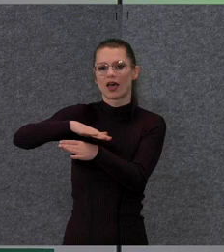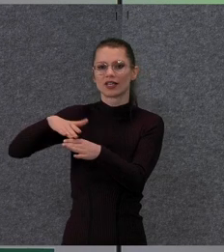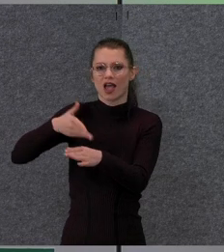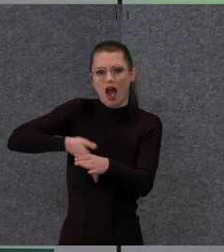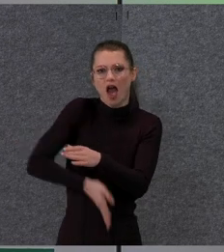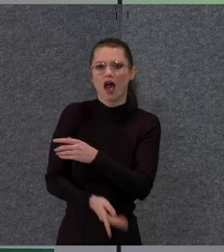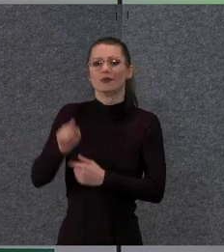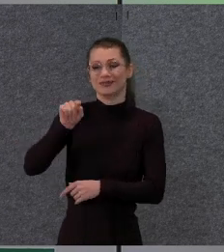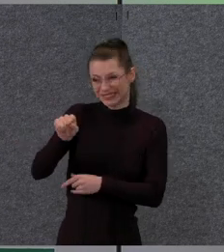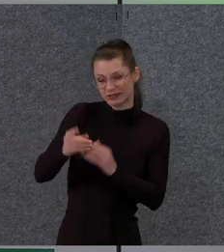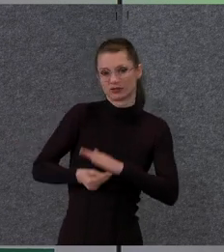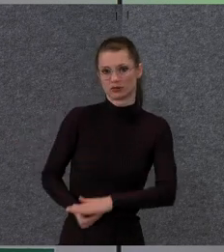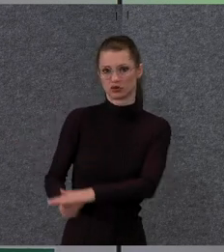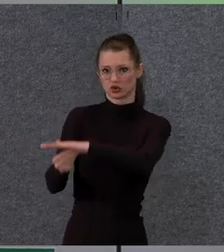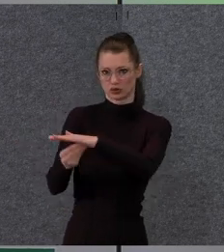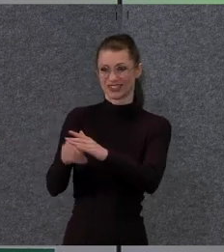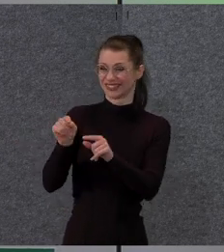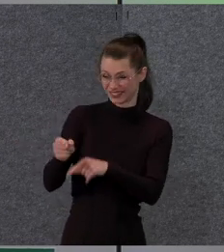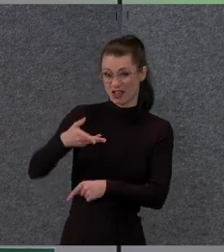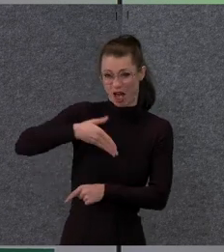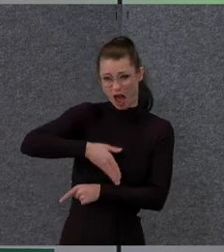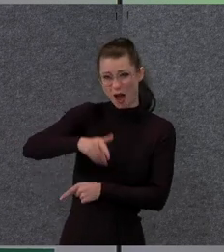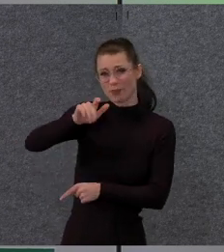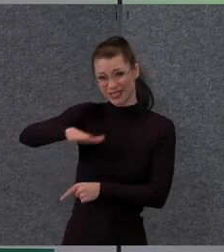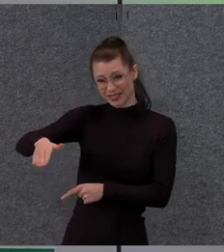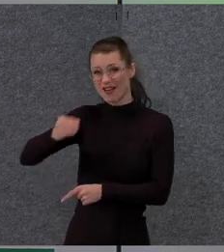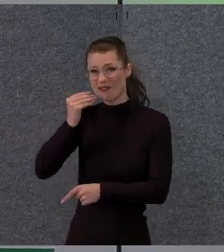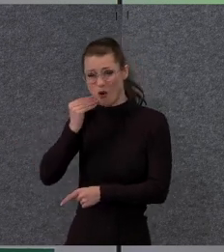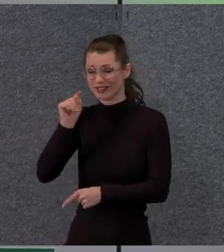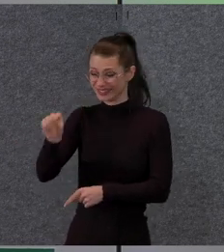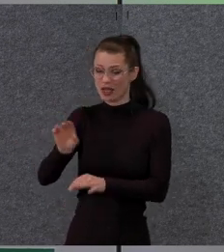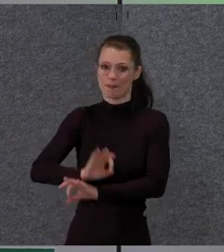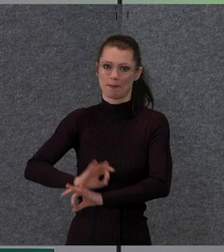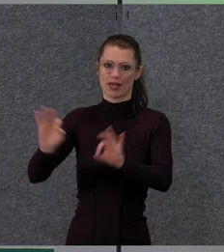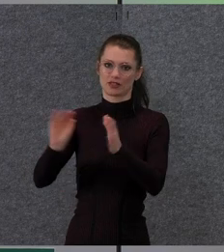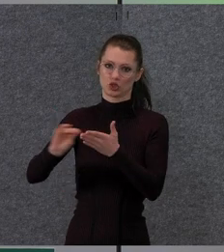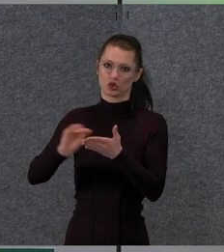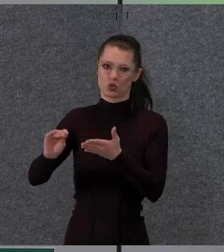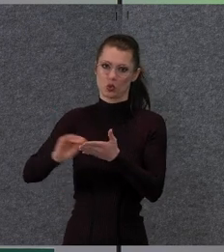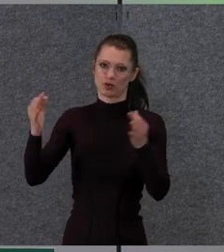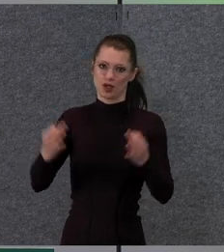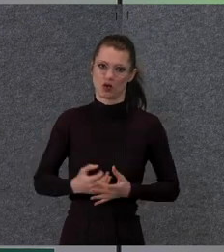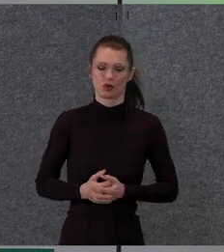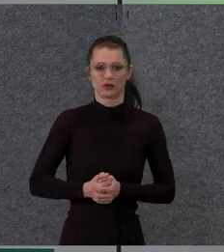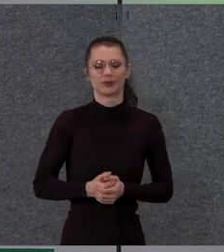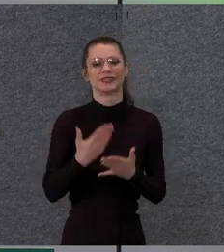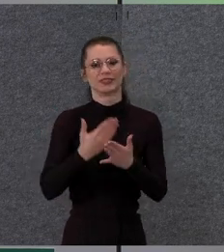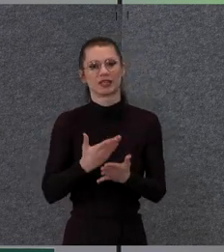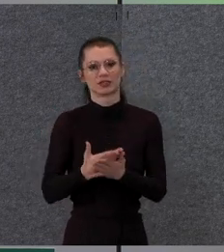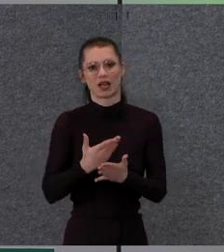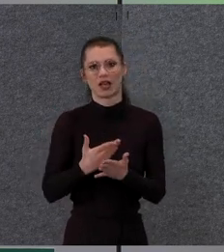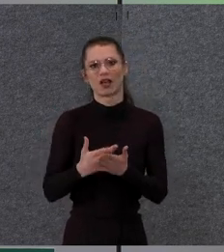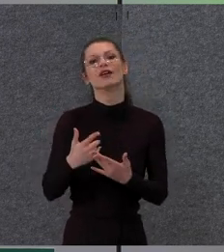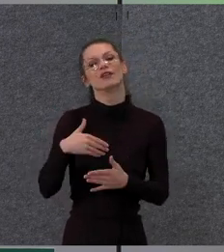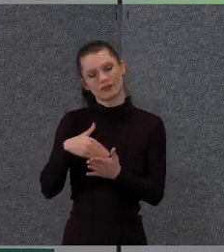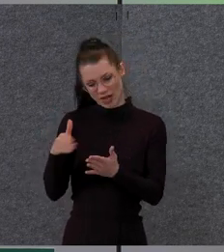Akzent setzen. Gerade dort, wo die Ärmsten wohnen, müsste es eigentlich die besten Schulen geben. Und deswegen will ich dafür